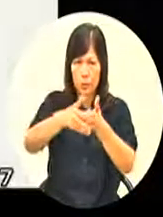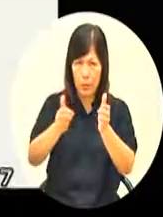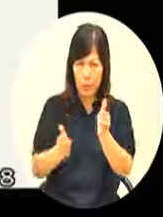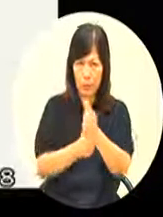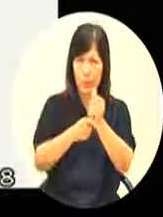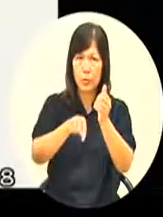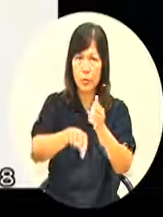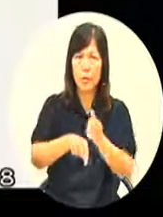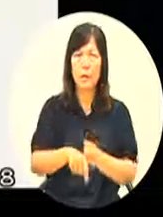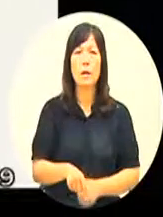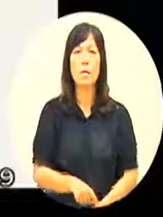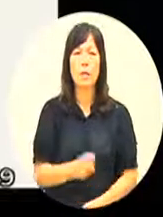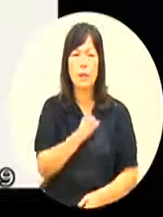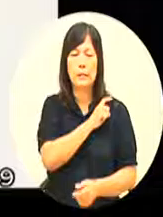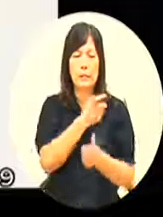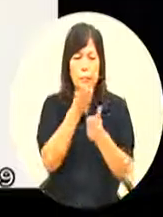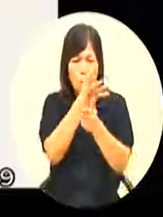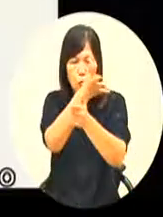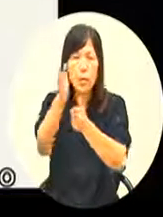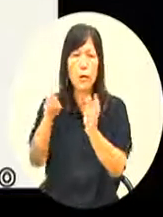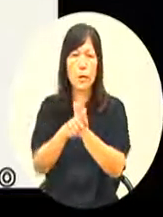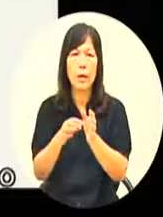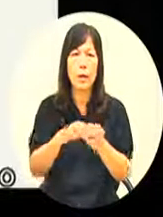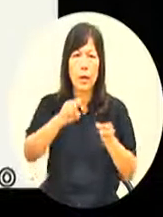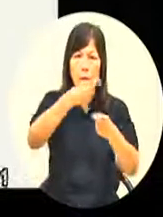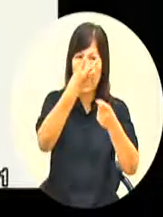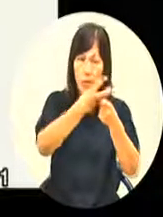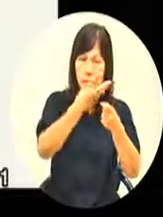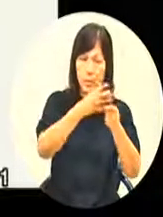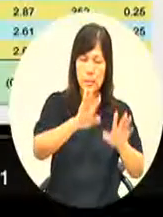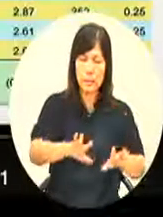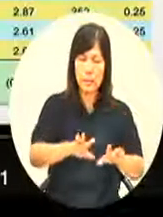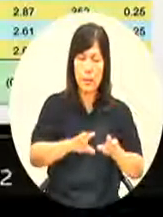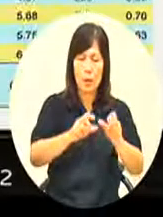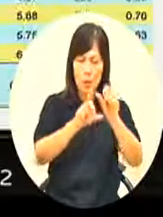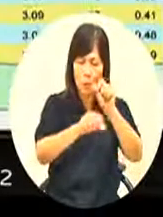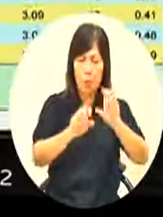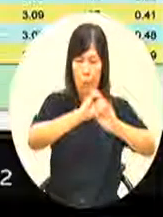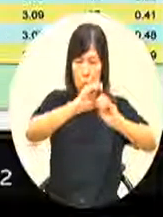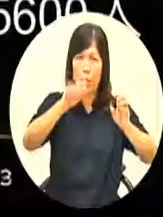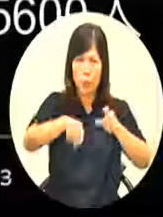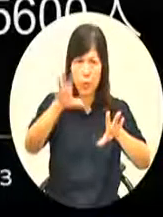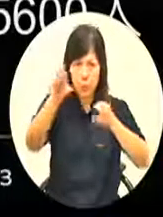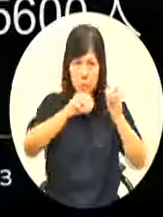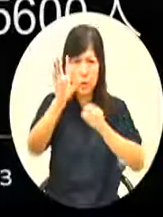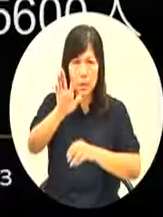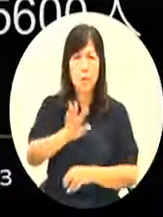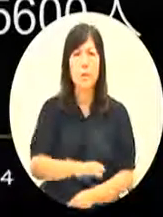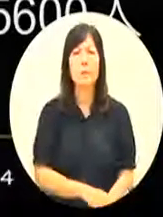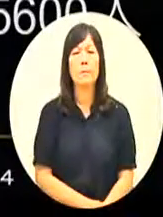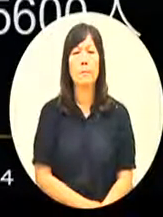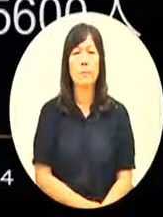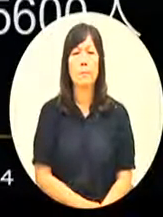自己去调查出来的，103人是今年5月才公布的一个资料，我们会发现其